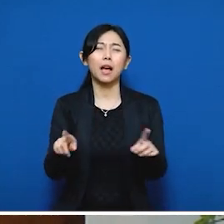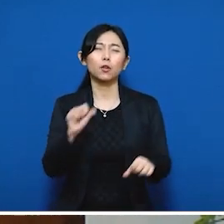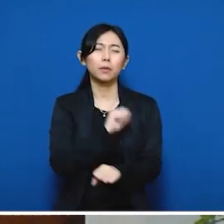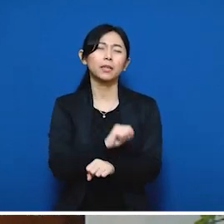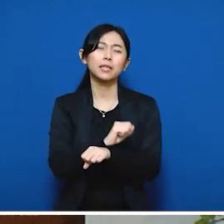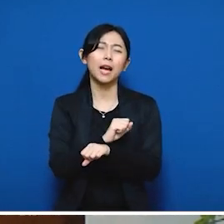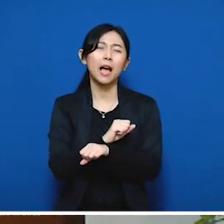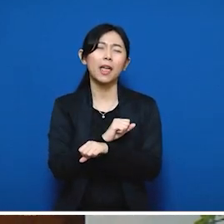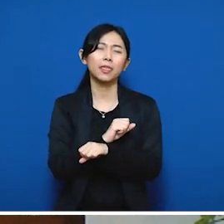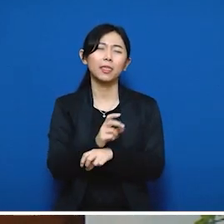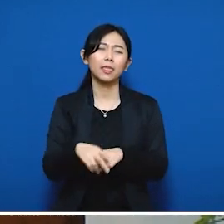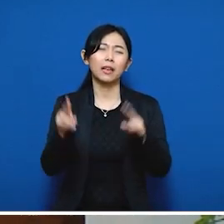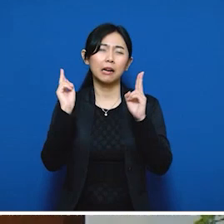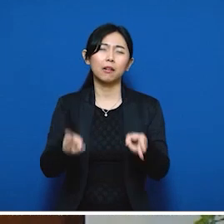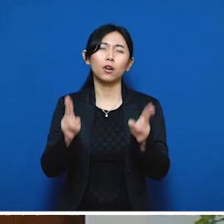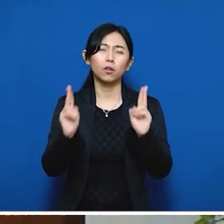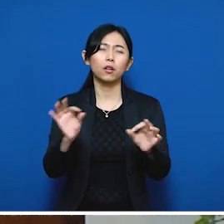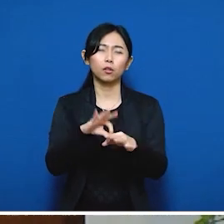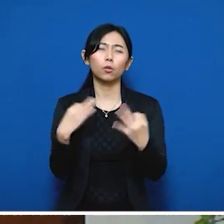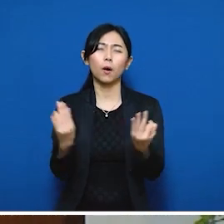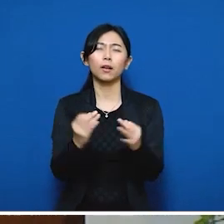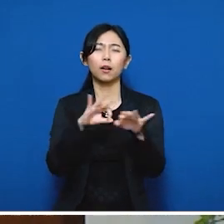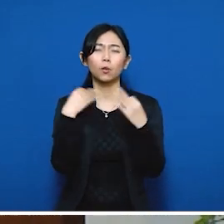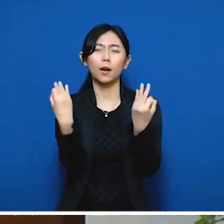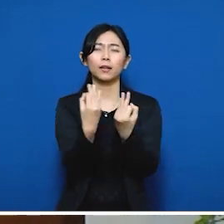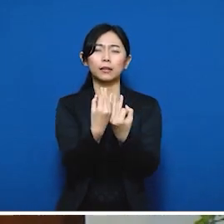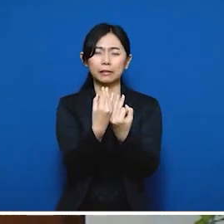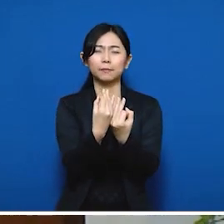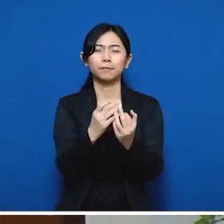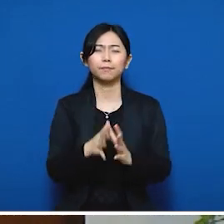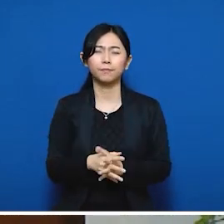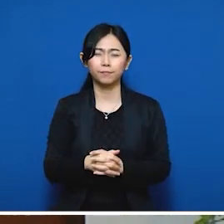pekerjaan para keluarga yang